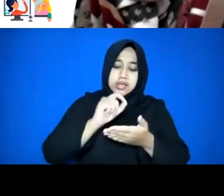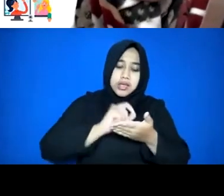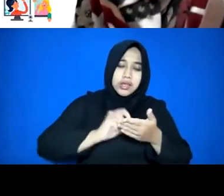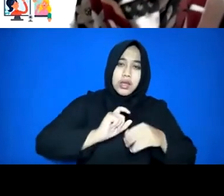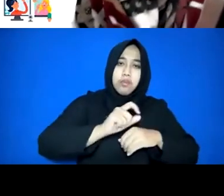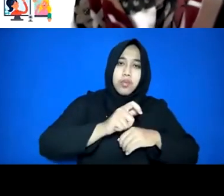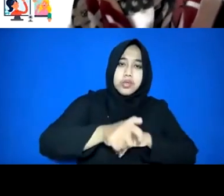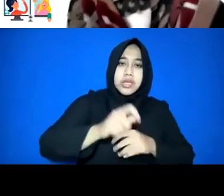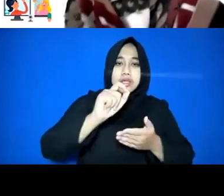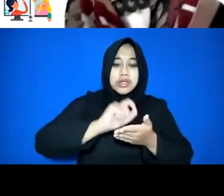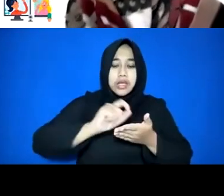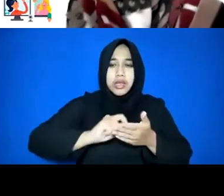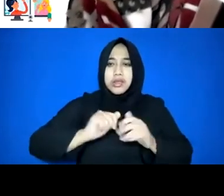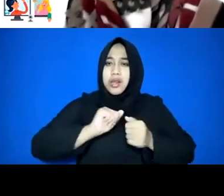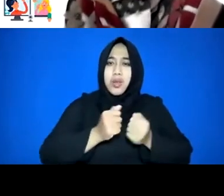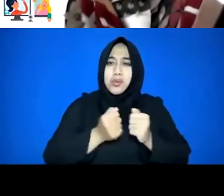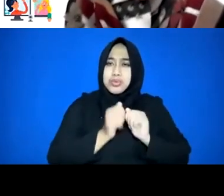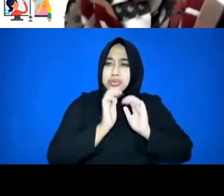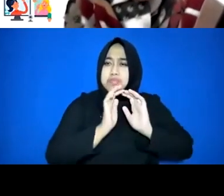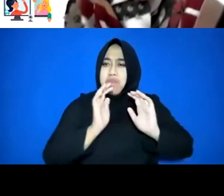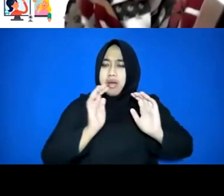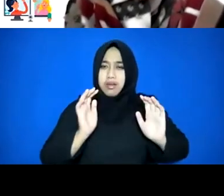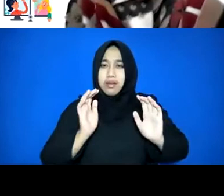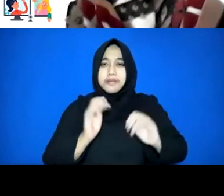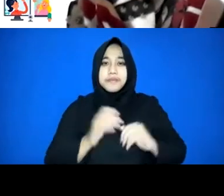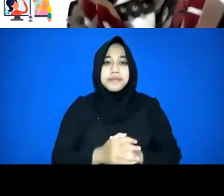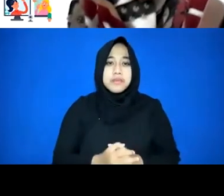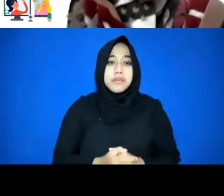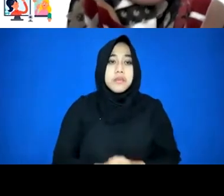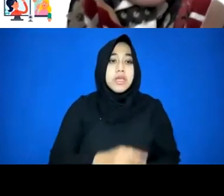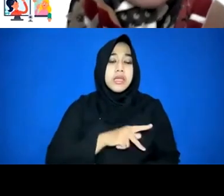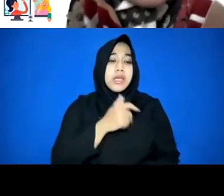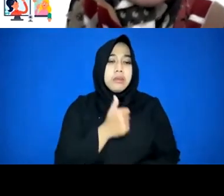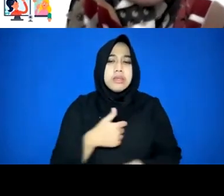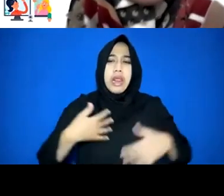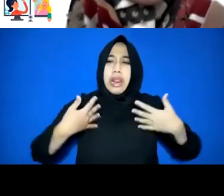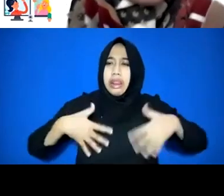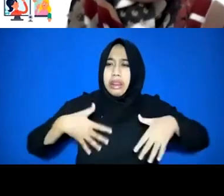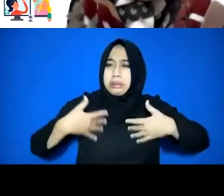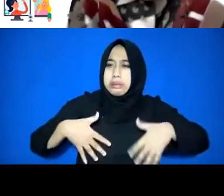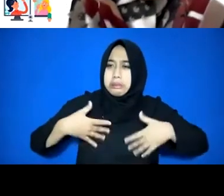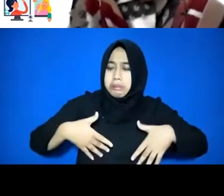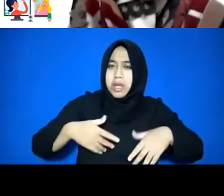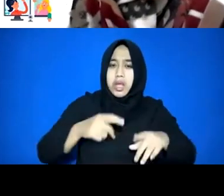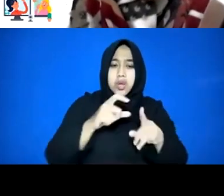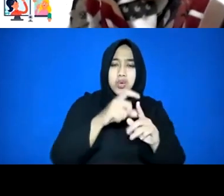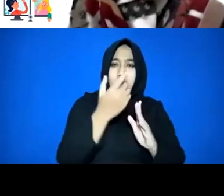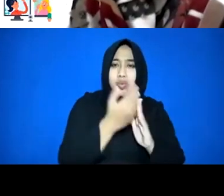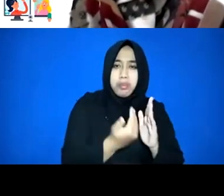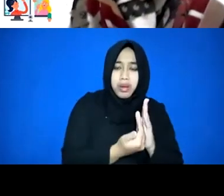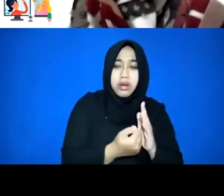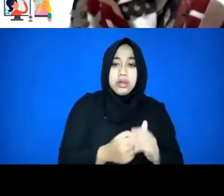kasus, wah sebegitu banyak gitu. Nah itu kita masih sangat lemah di pendokumentasian Mbak Esti,